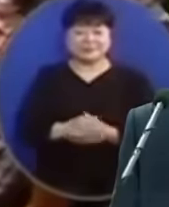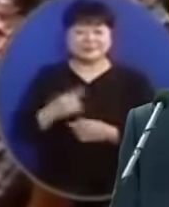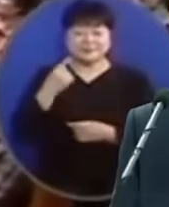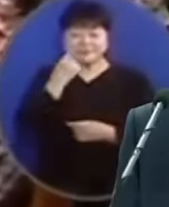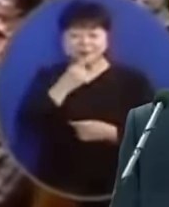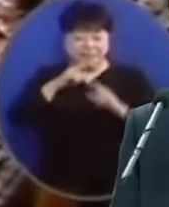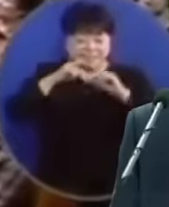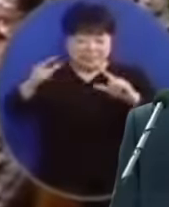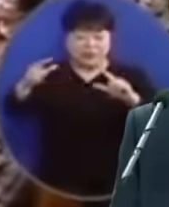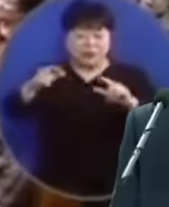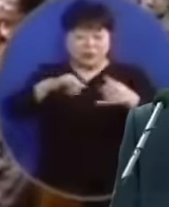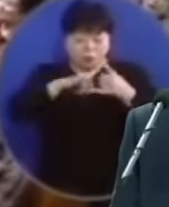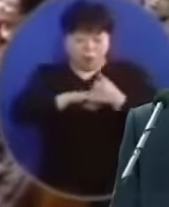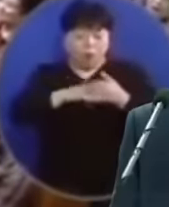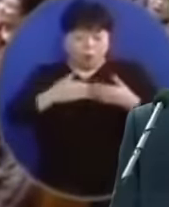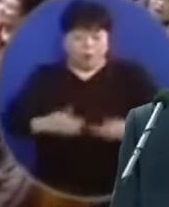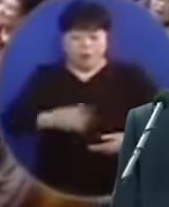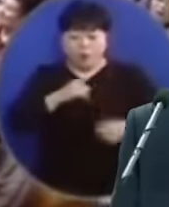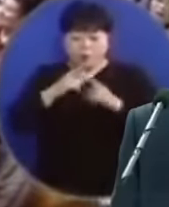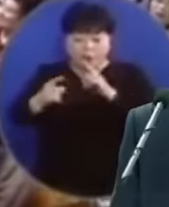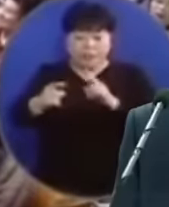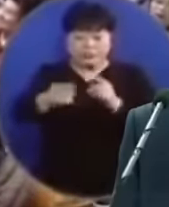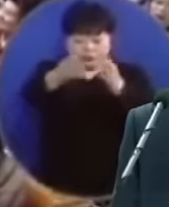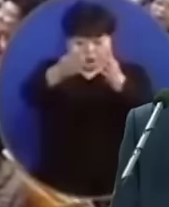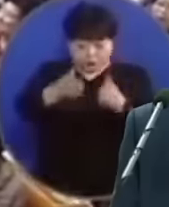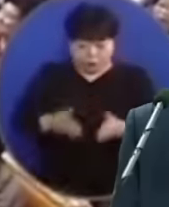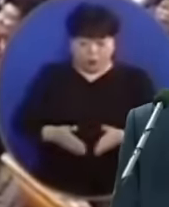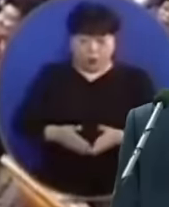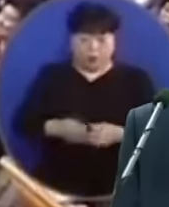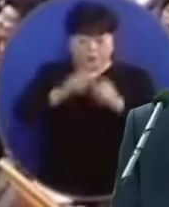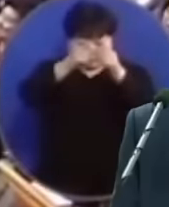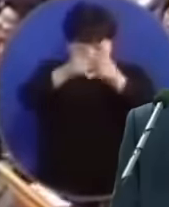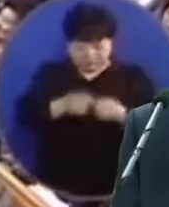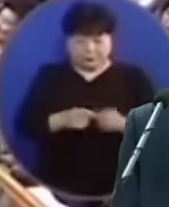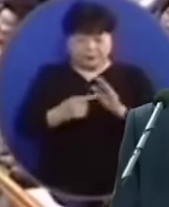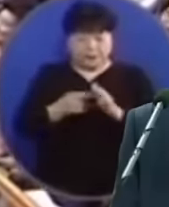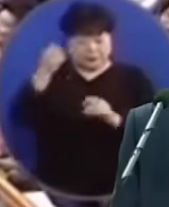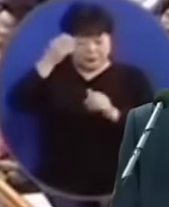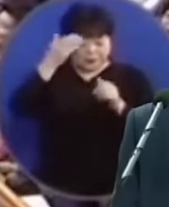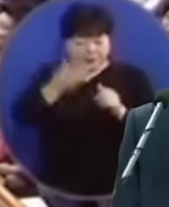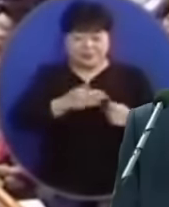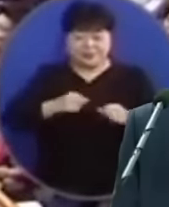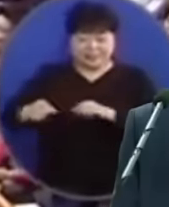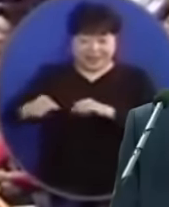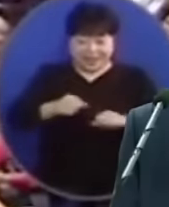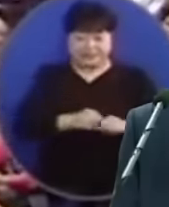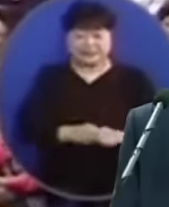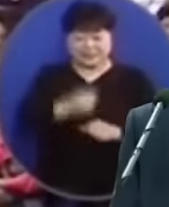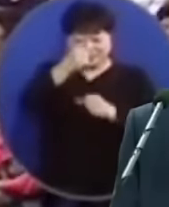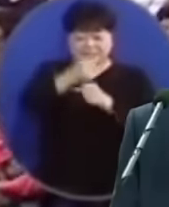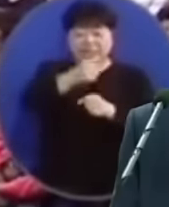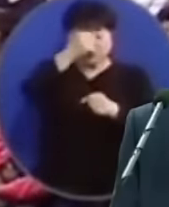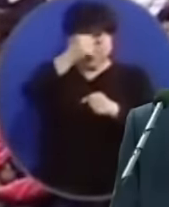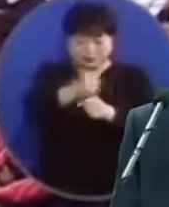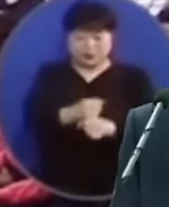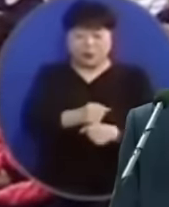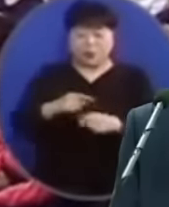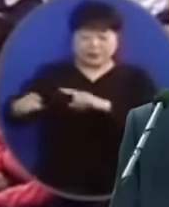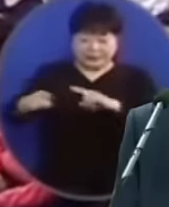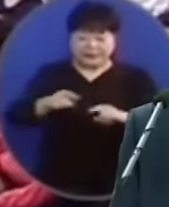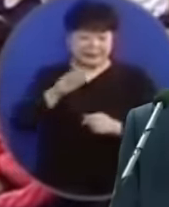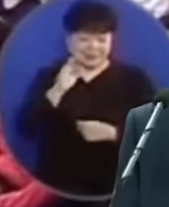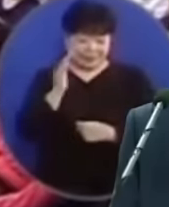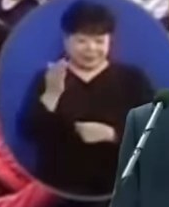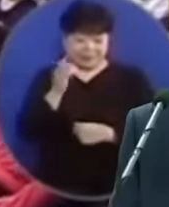선언이 반드시 있어야 되는 것입니다. 말씀이 우리를 통하여 구체적으로 나타나면 성령께서 일하셔서 창조하시고 다스리는